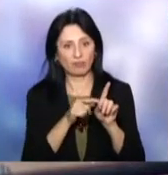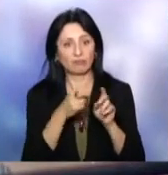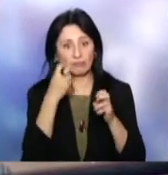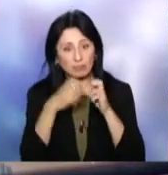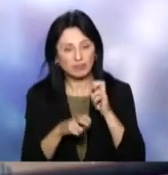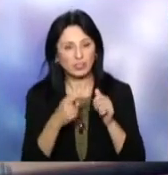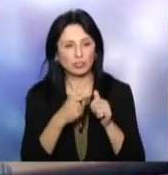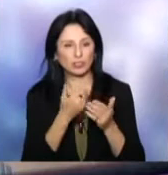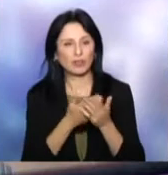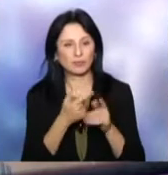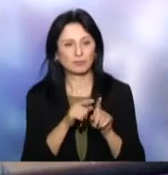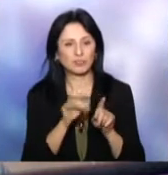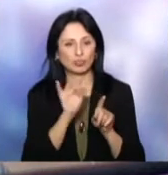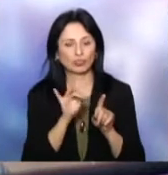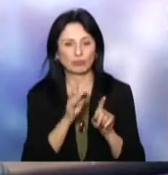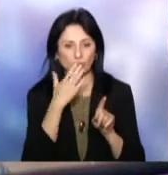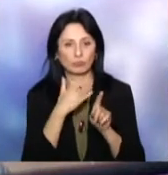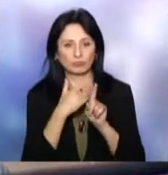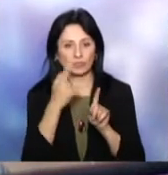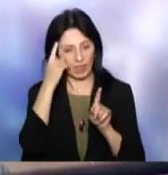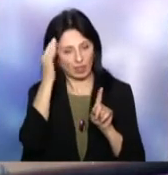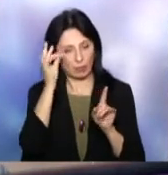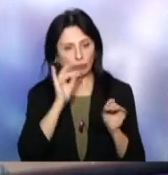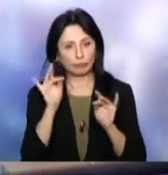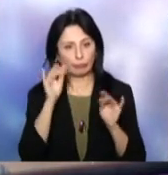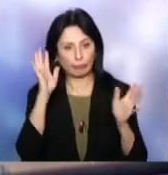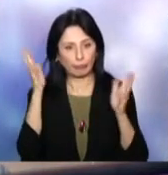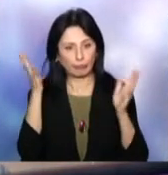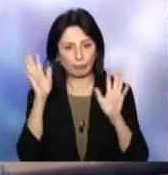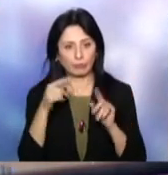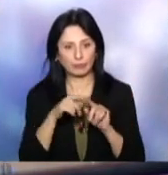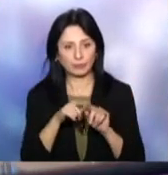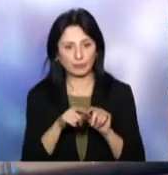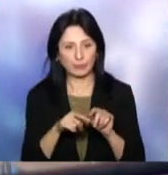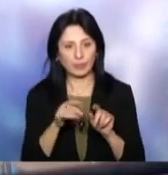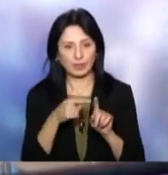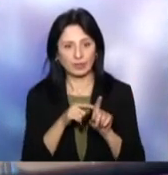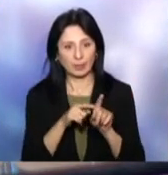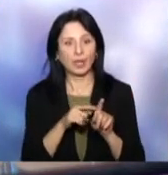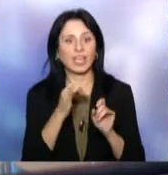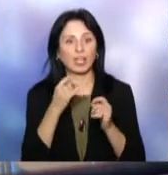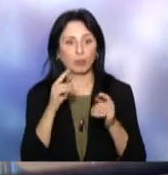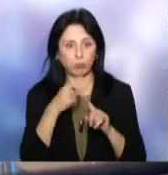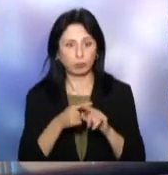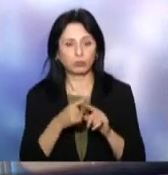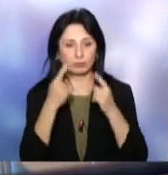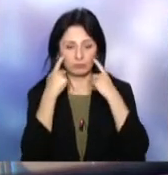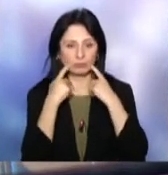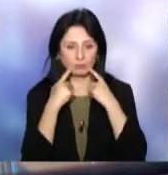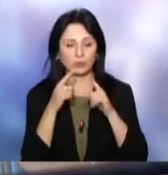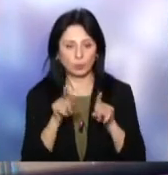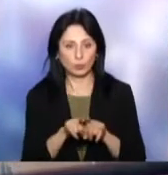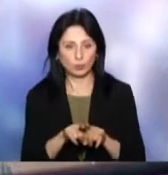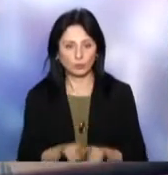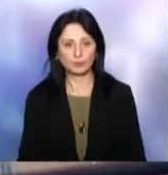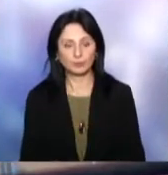არის დამახასიათებელი და ამის შედეგად ჩნდება გამონაყარი, რომელსაც ჩვეულებრივ ფერმჭამელას უწოდებენ